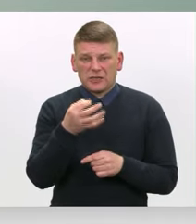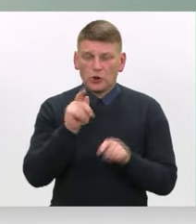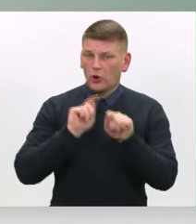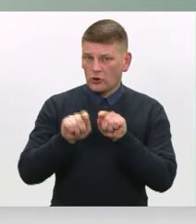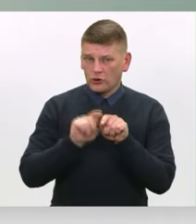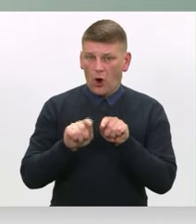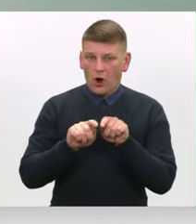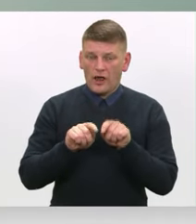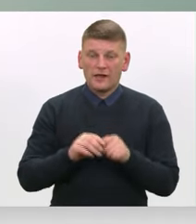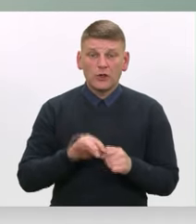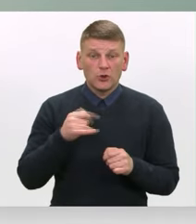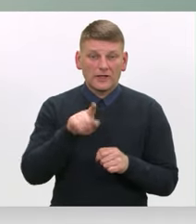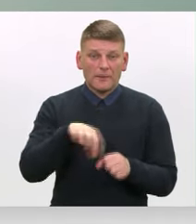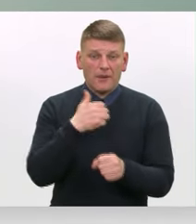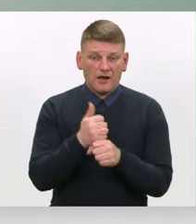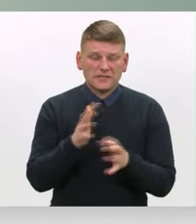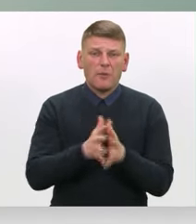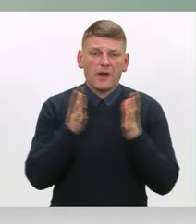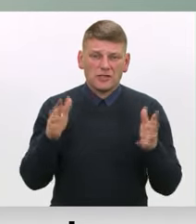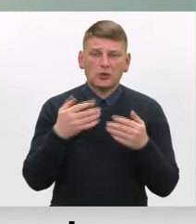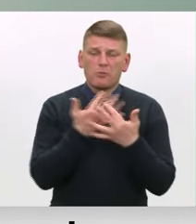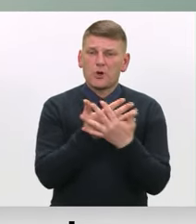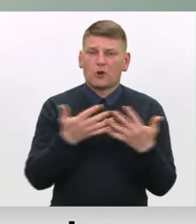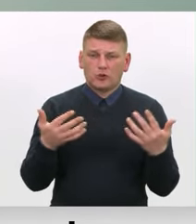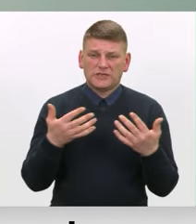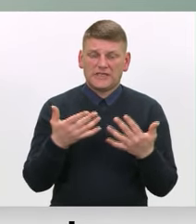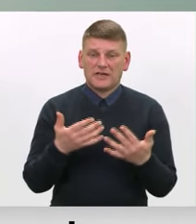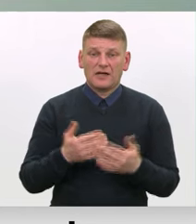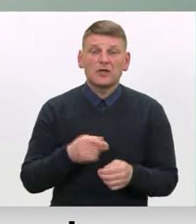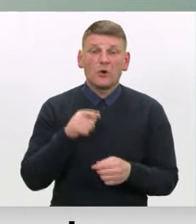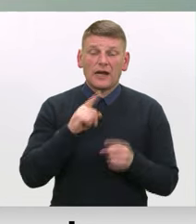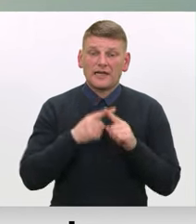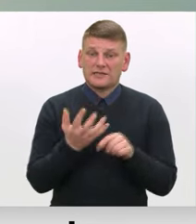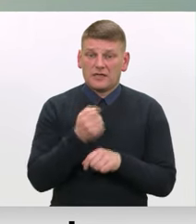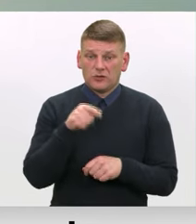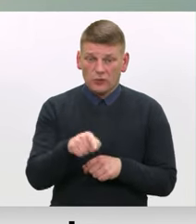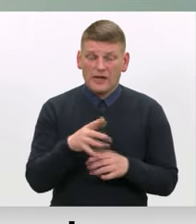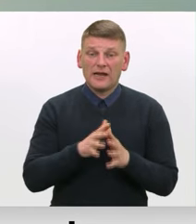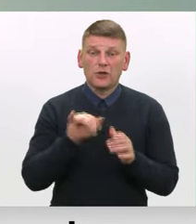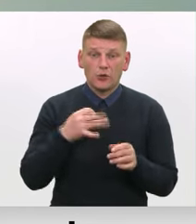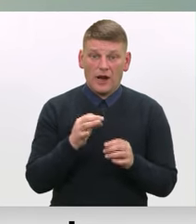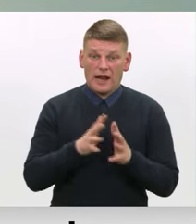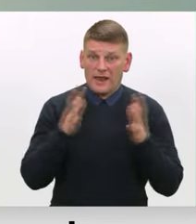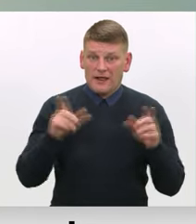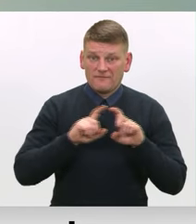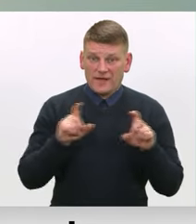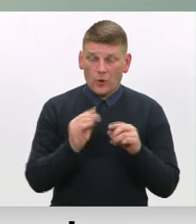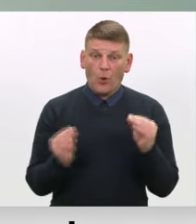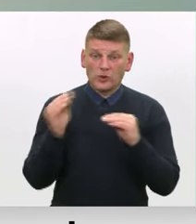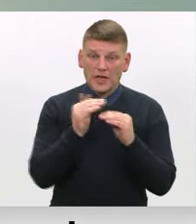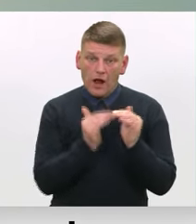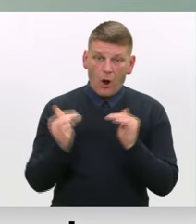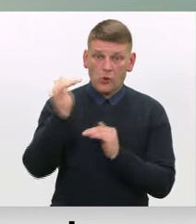kontrole, jo tie pārstāv ļoti plašu produkcijas klāstu. Un līdz ar to, jo lielveikali uzliek